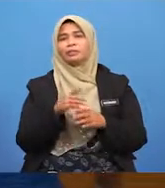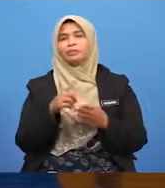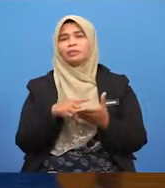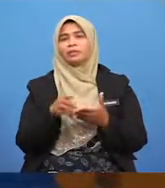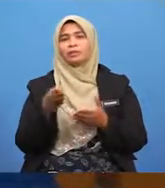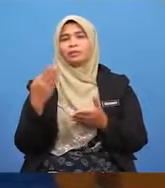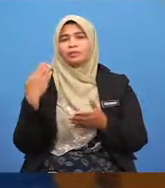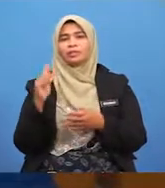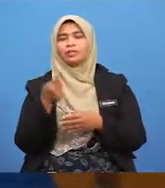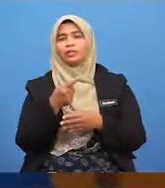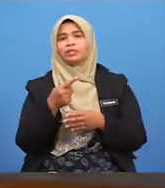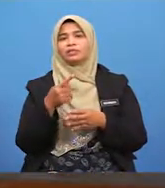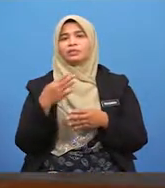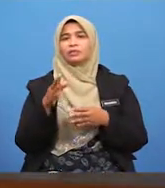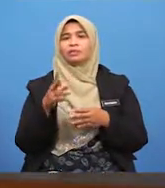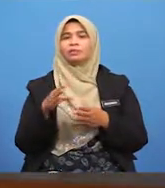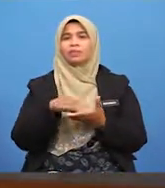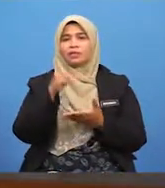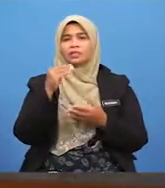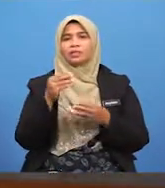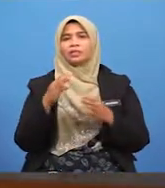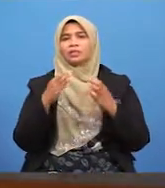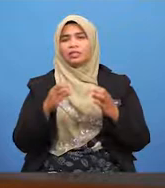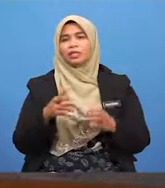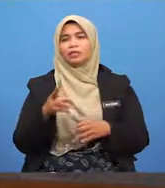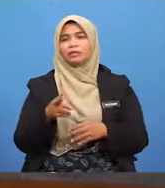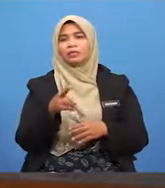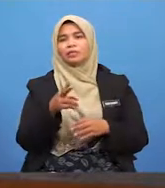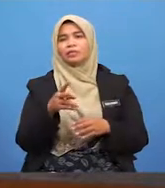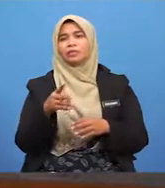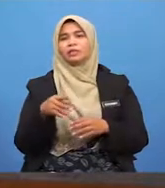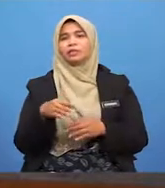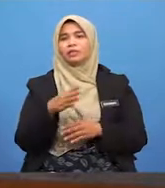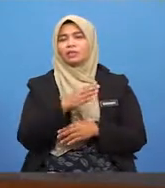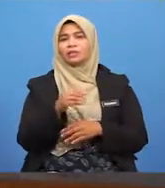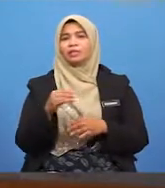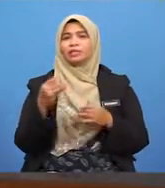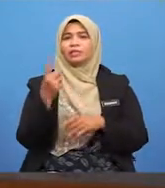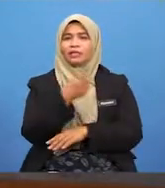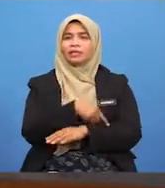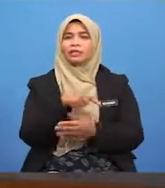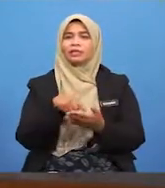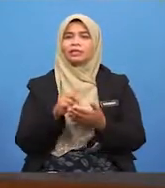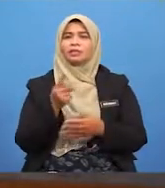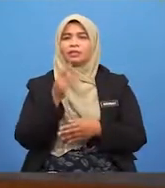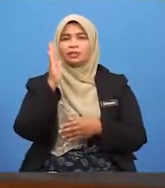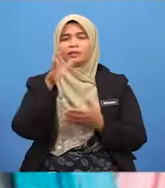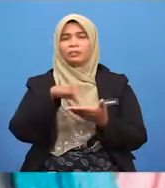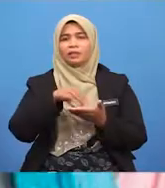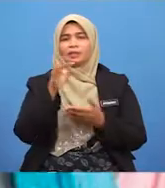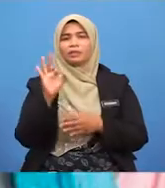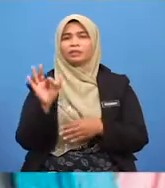menggunting febriza Ma dan pada hari ini kita akan belajar menjahit pijama sebelum itu